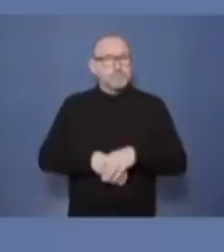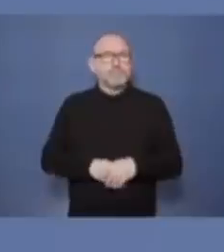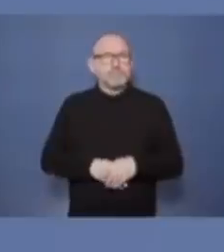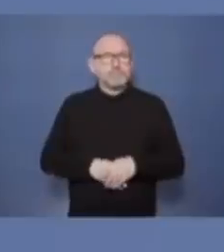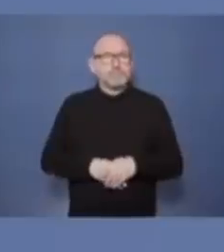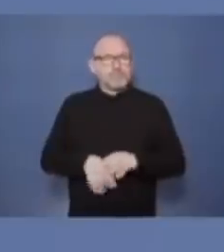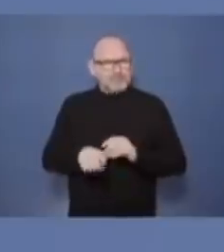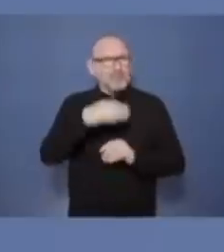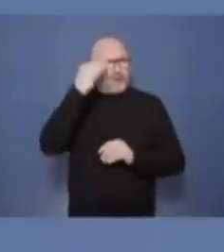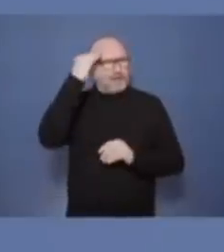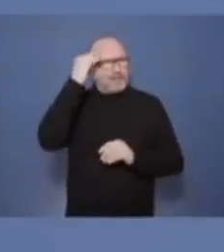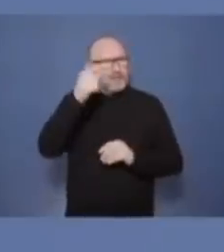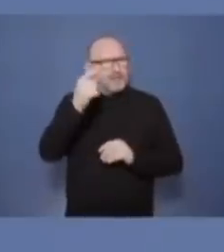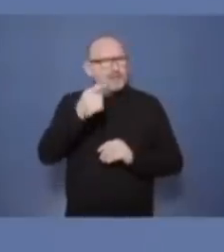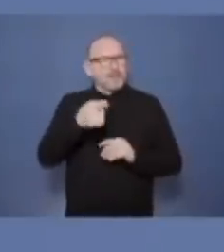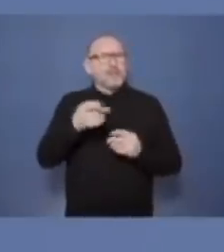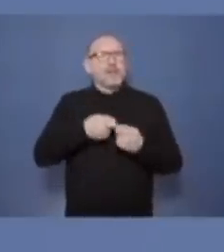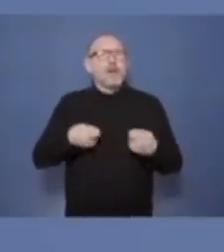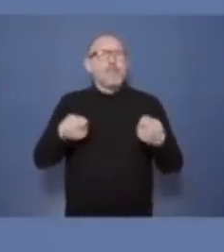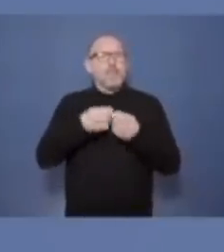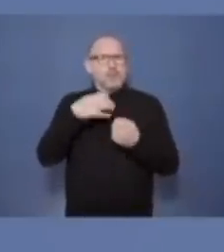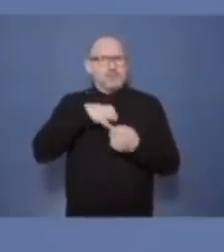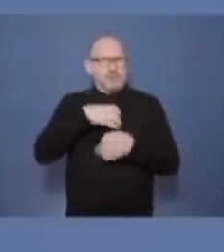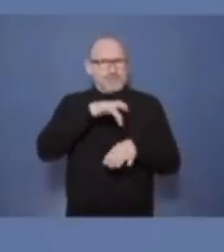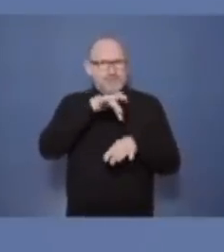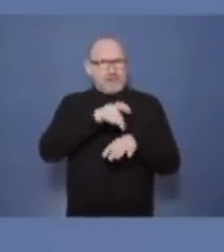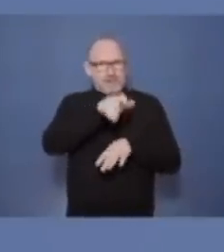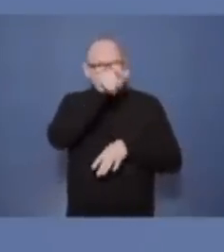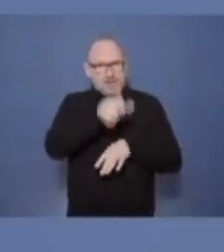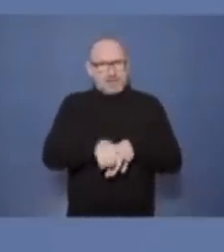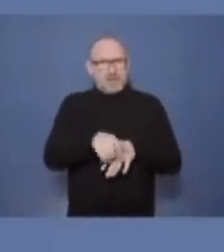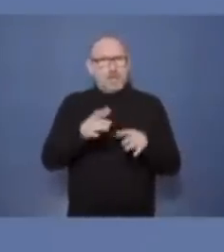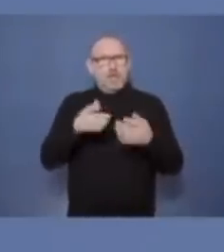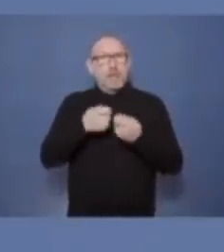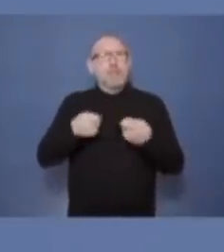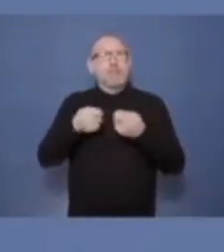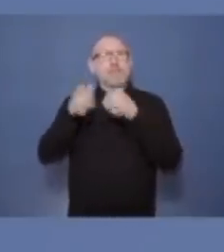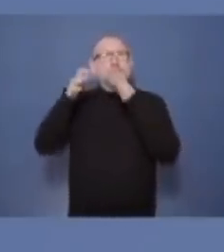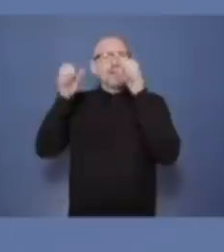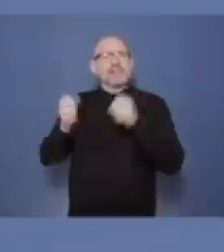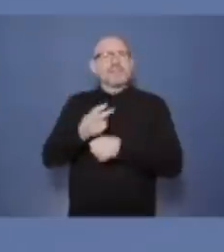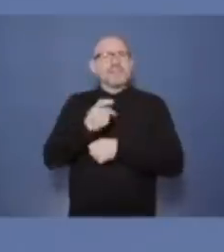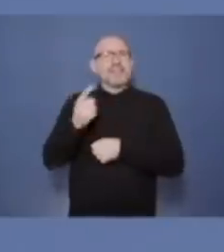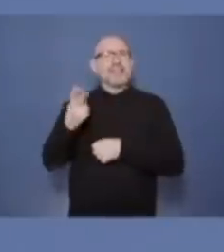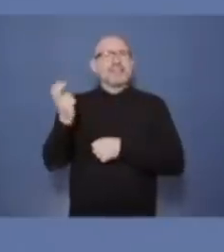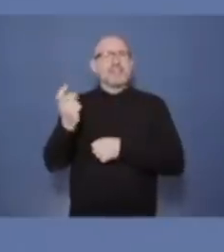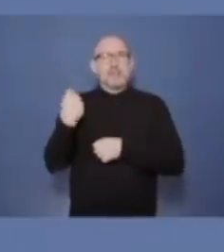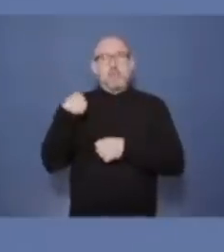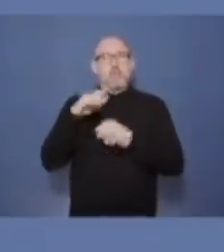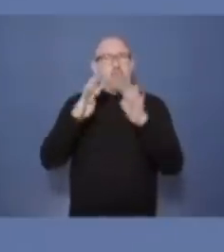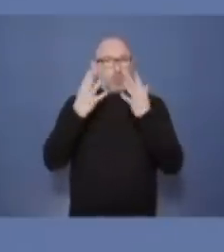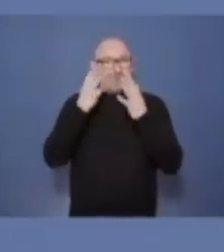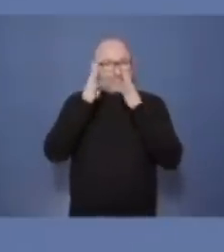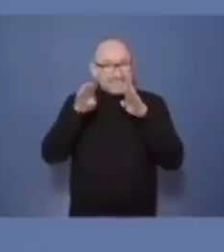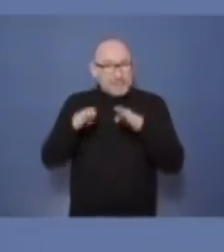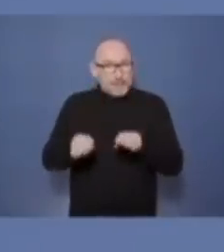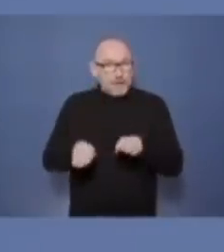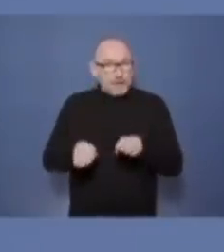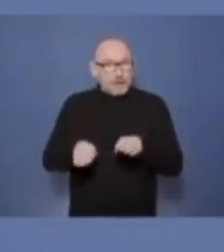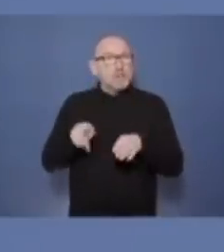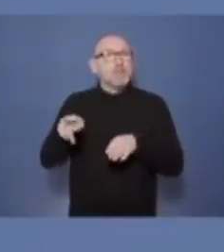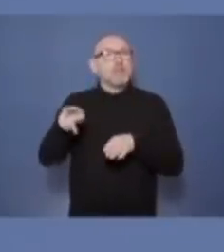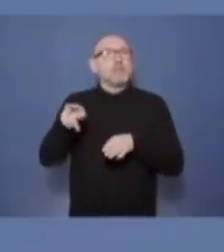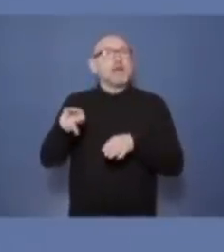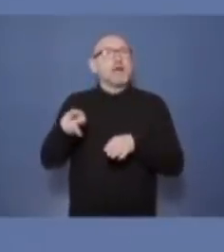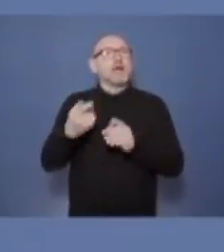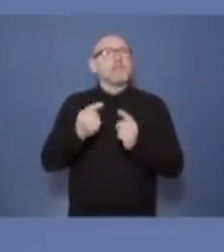erinnern, dass die Bundeskanzlerin ja in der Debatte zum Bundeshaushalt 2021 am 9. Dezember, was sie da zur